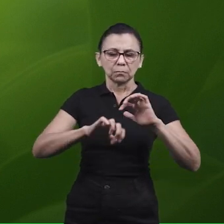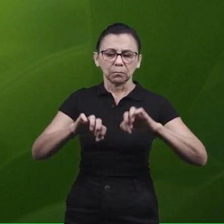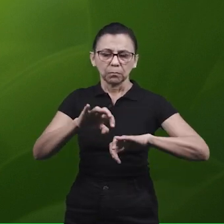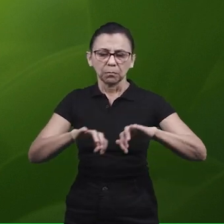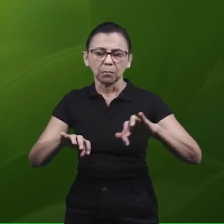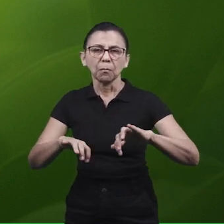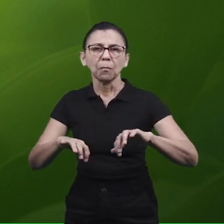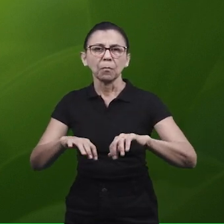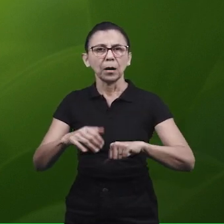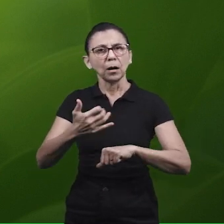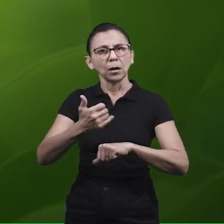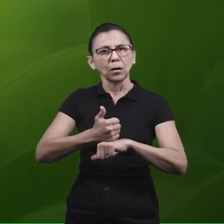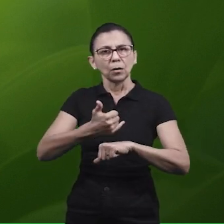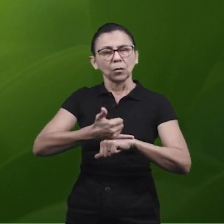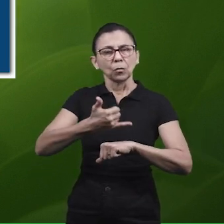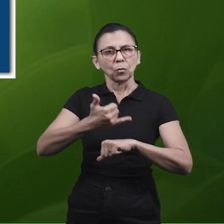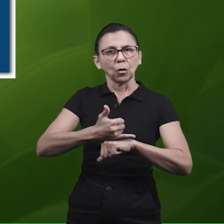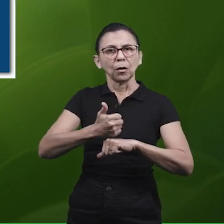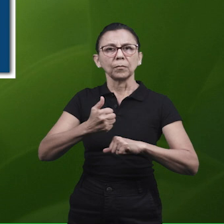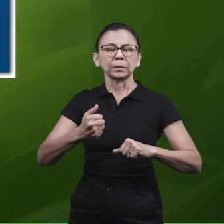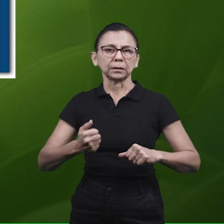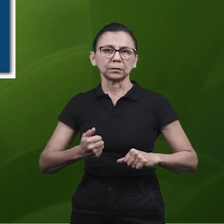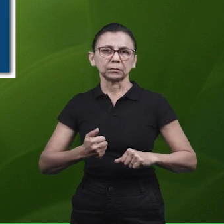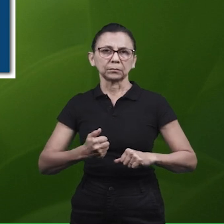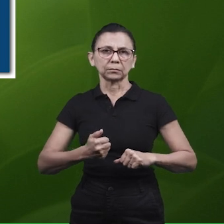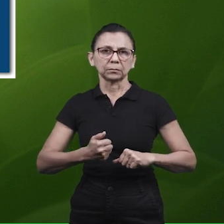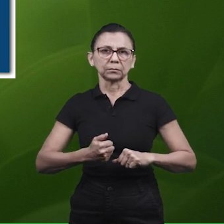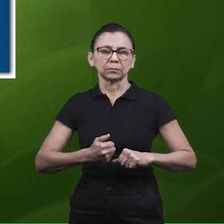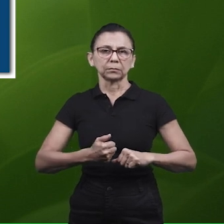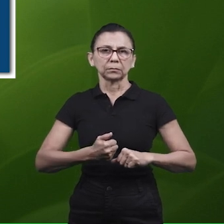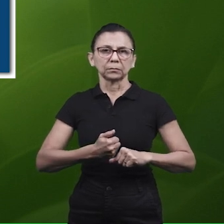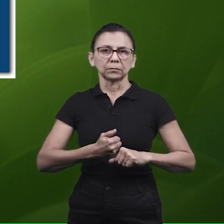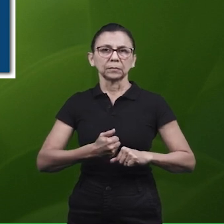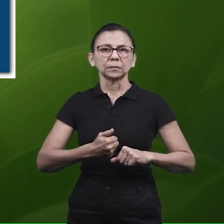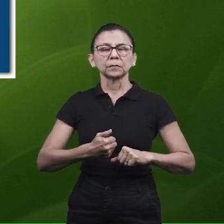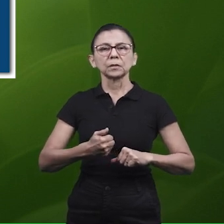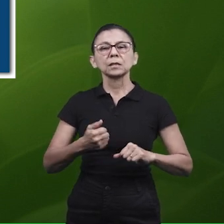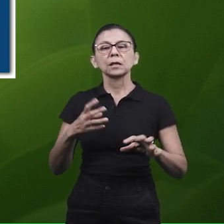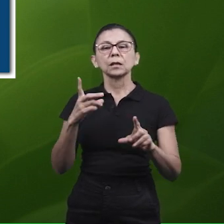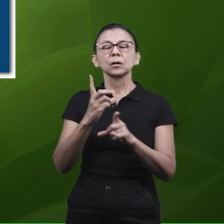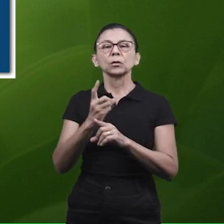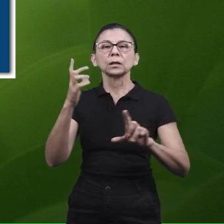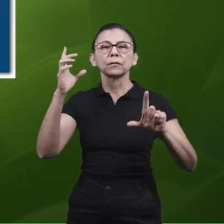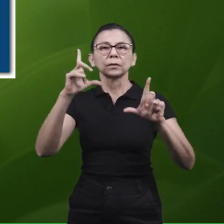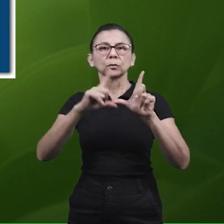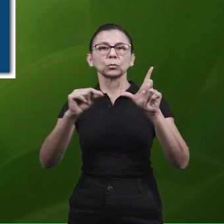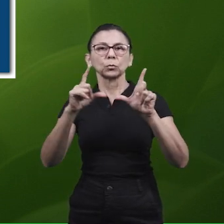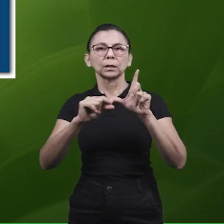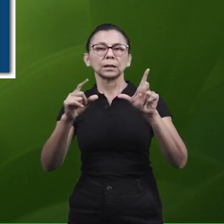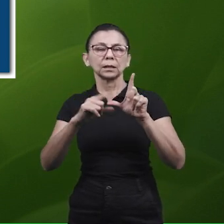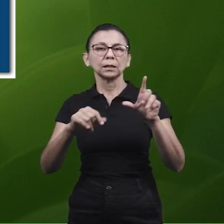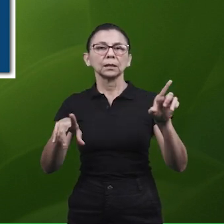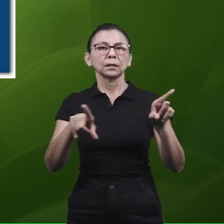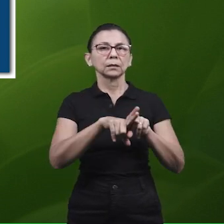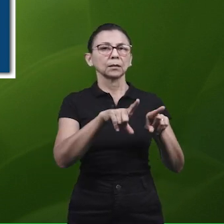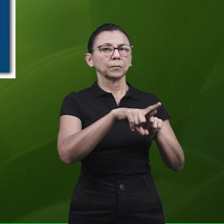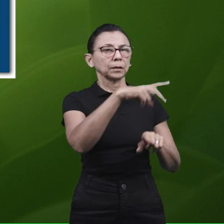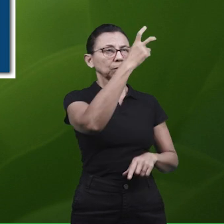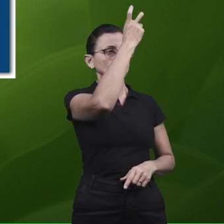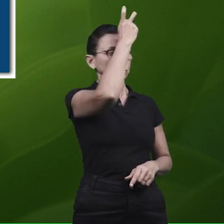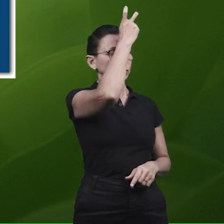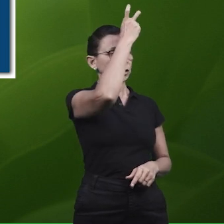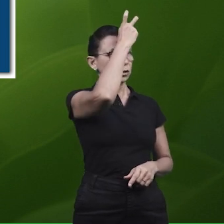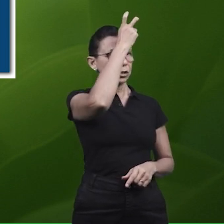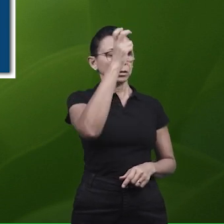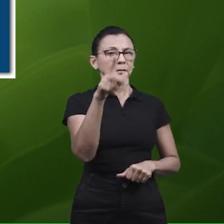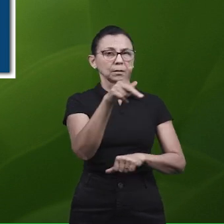3700 avant Jésus-Christ. Il y a la description de l'extraction des métaux pour la